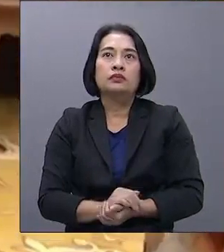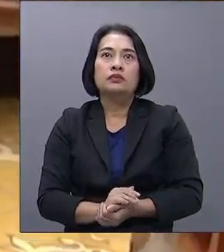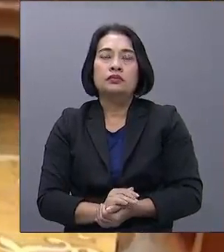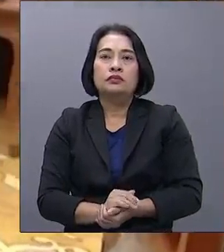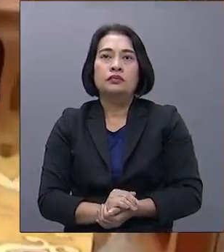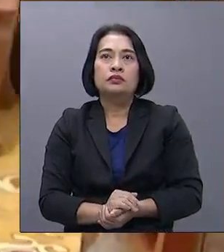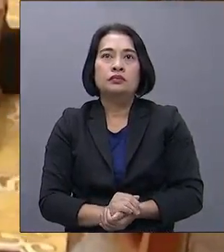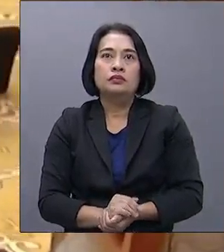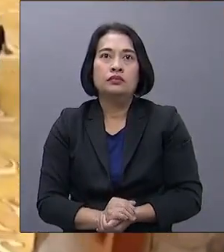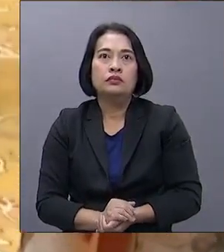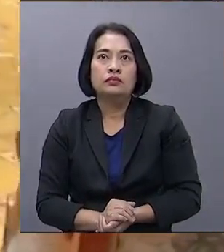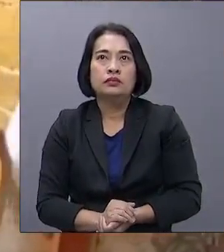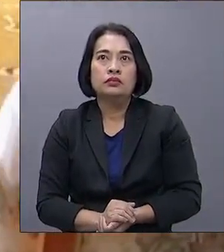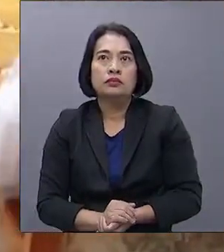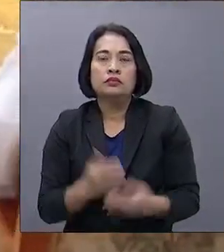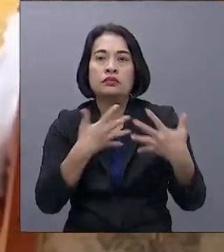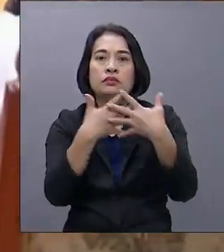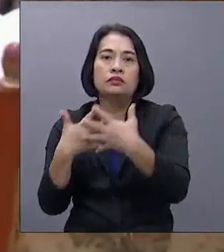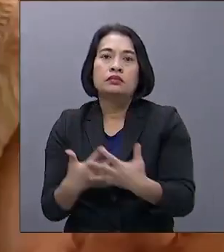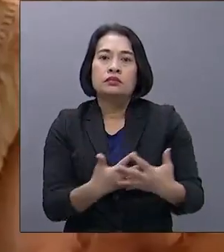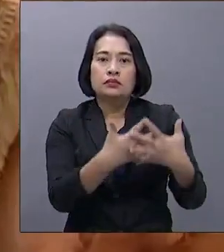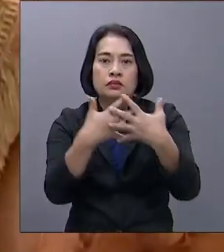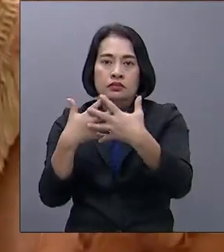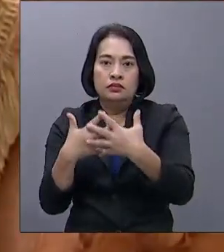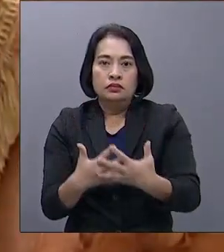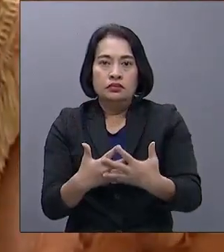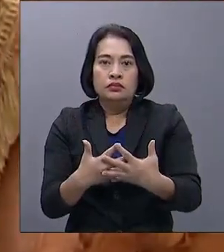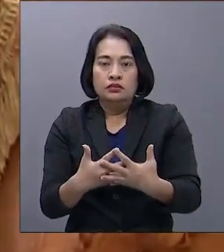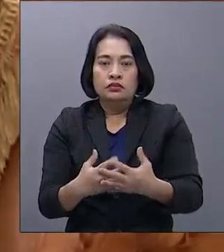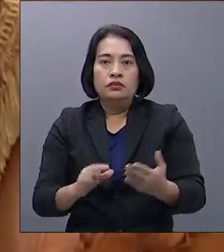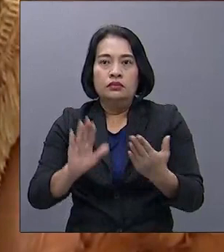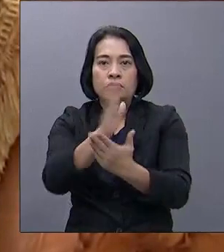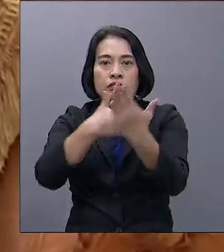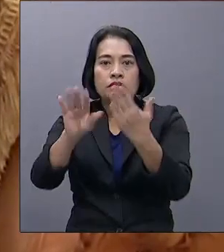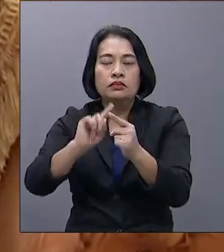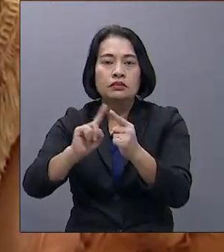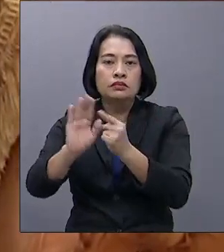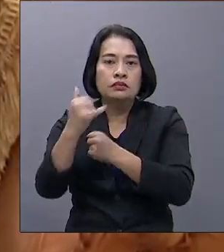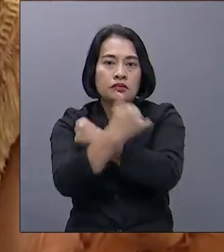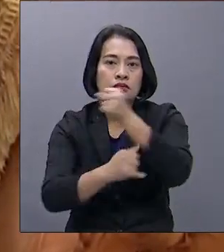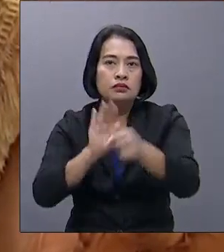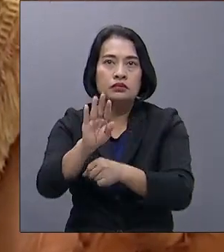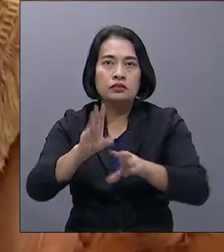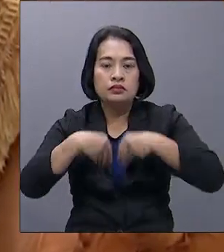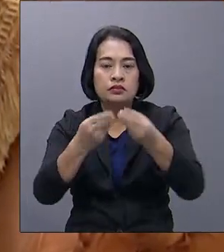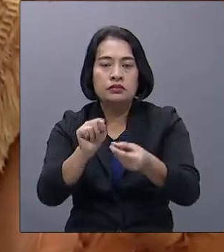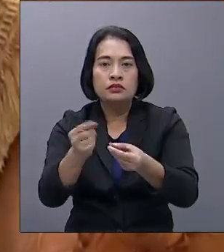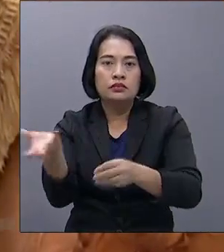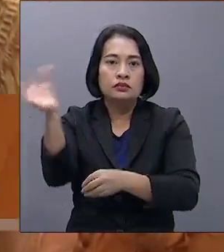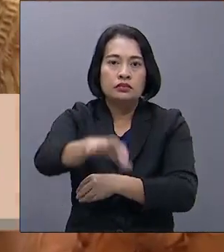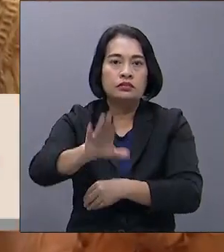ขณะที่สหรัฐอเมริกาและชาติพันธมิตรนะคะเพิ่มมาตรการคว่ำบาตรรัฐบาลทหารเมียนม